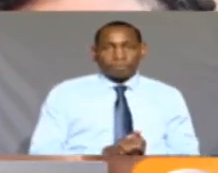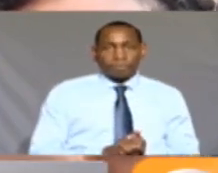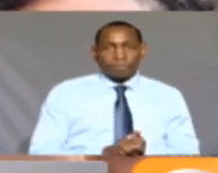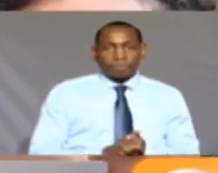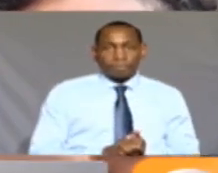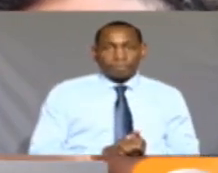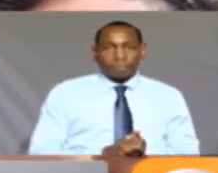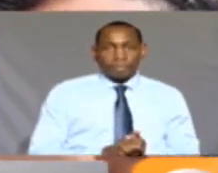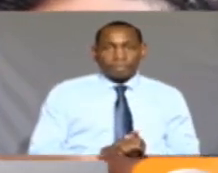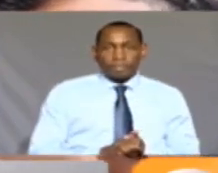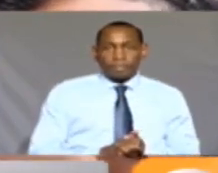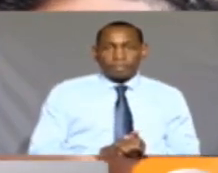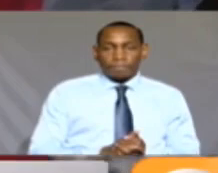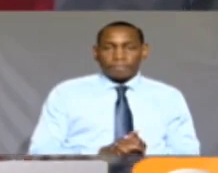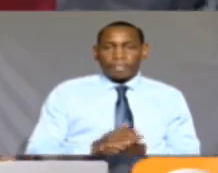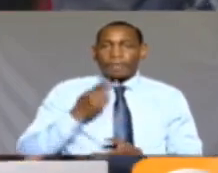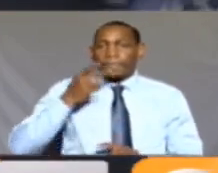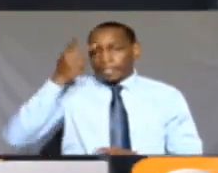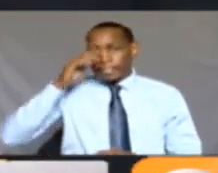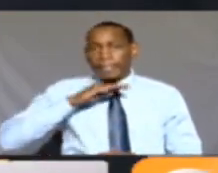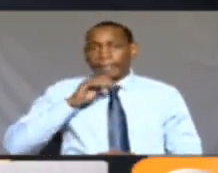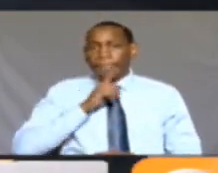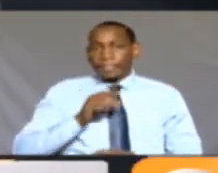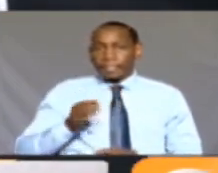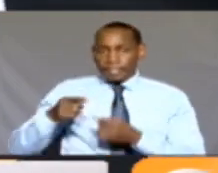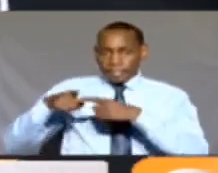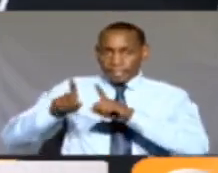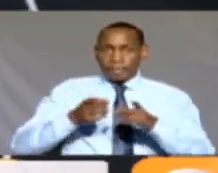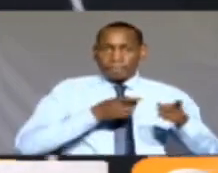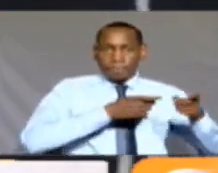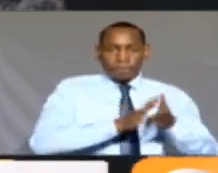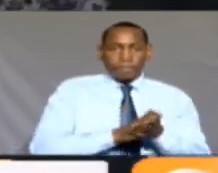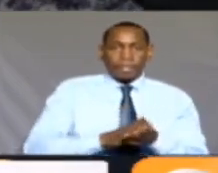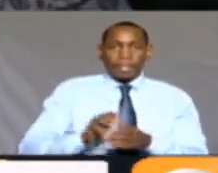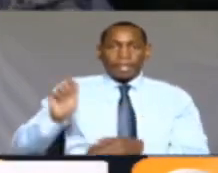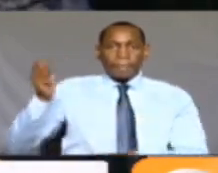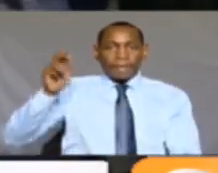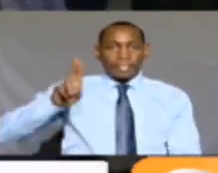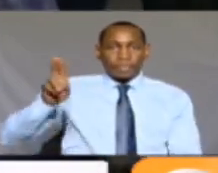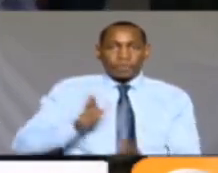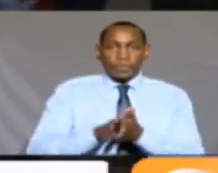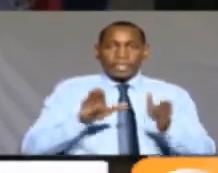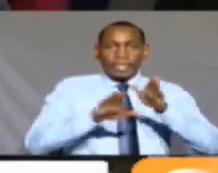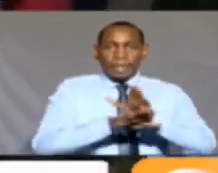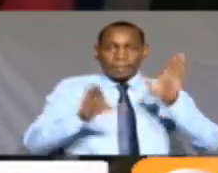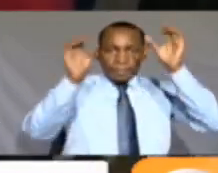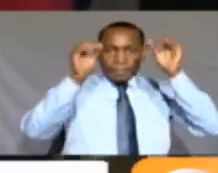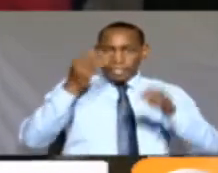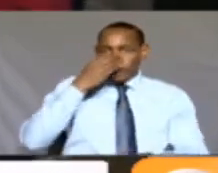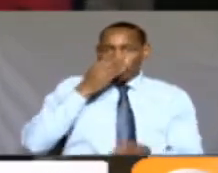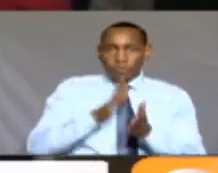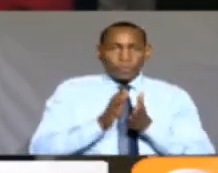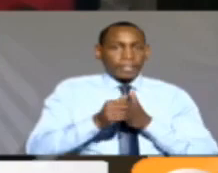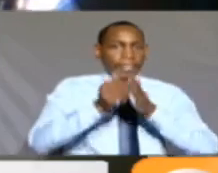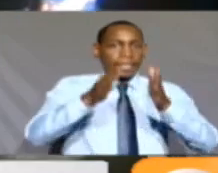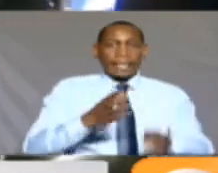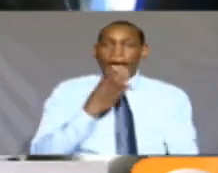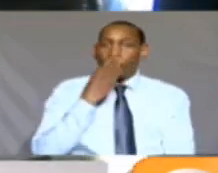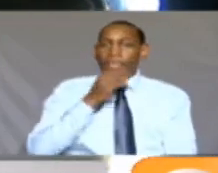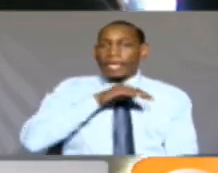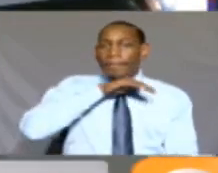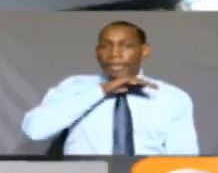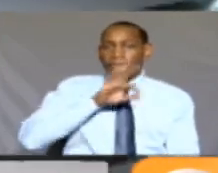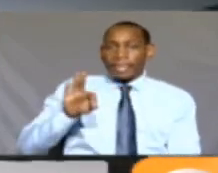Tuliachwa na wazazi, ametushikilia. Aidha viongozi kadhaa akiwemo Rais Uhuru Kenyatta, naibu wake William Ruto na kinara wa ODM Raila